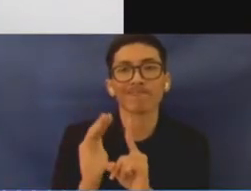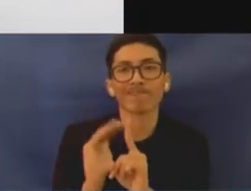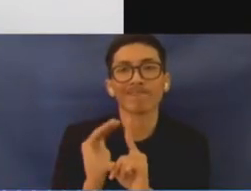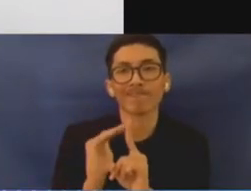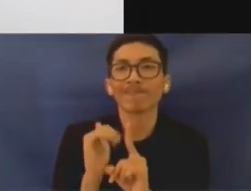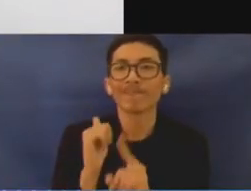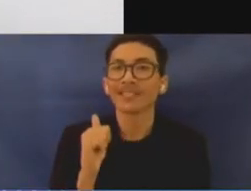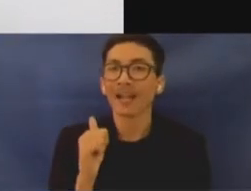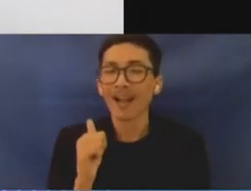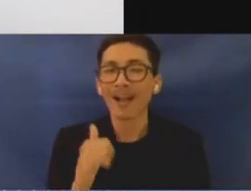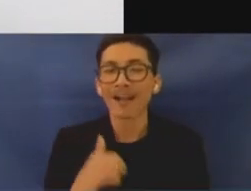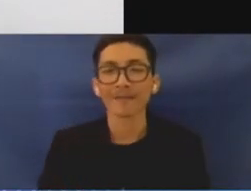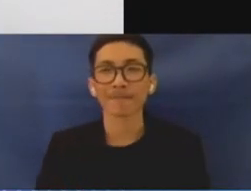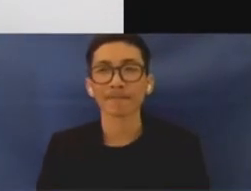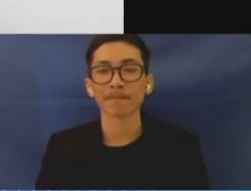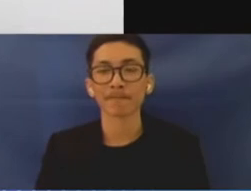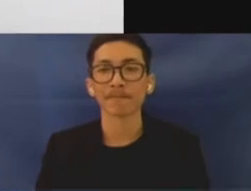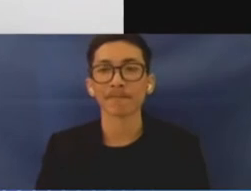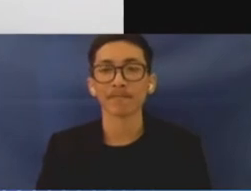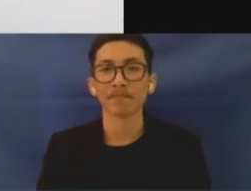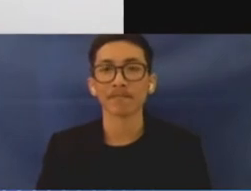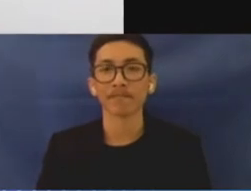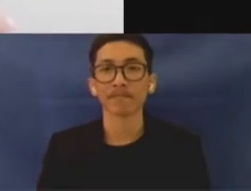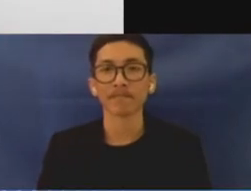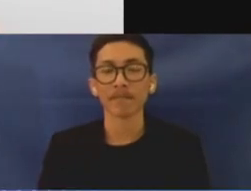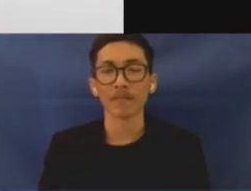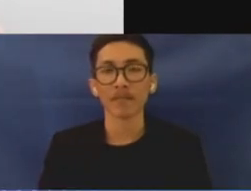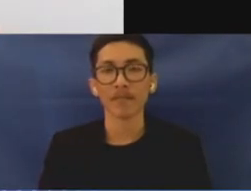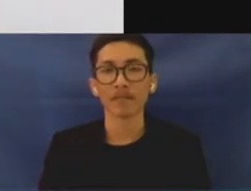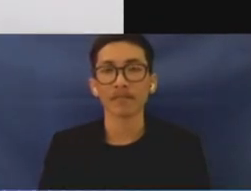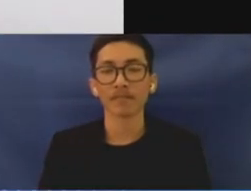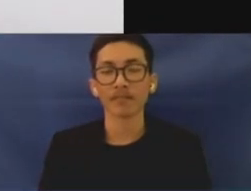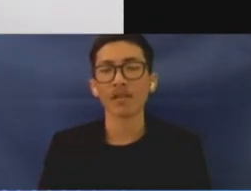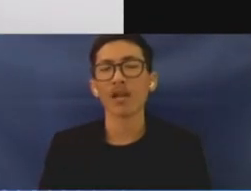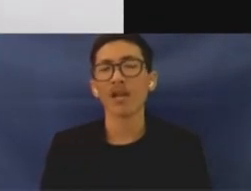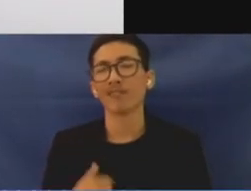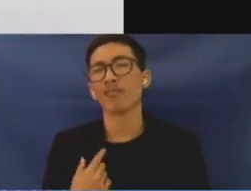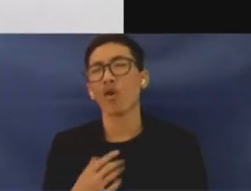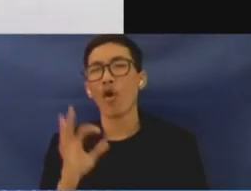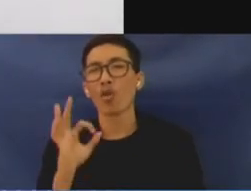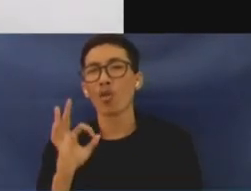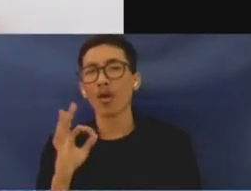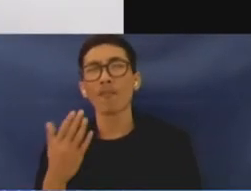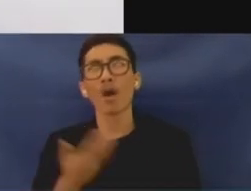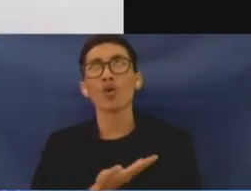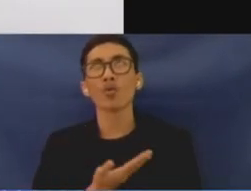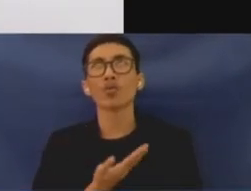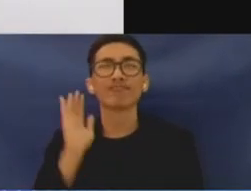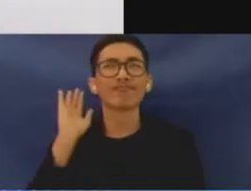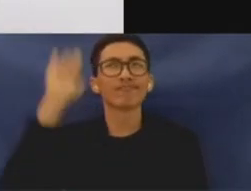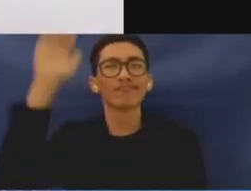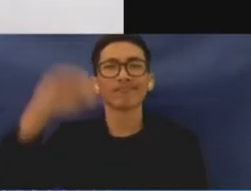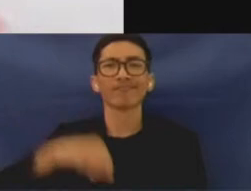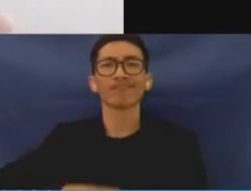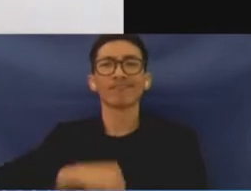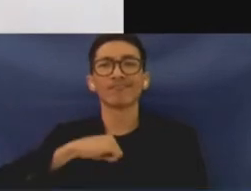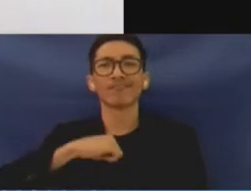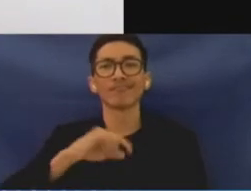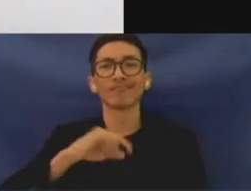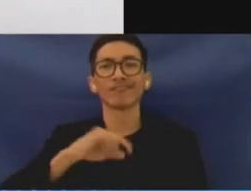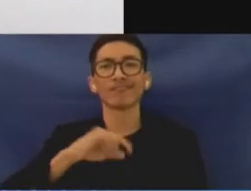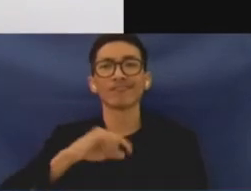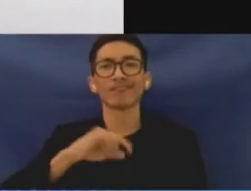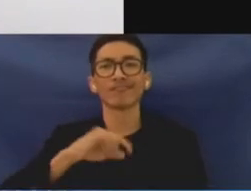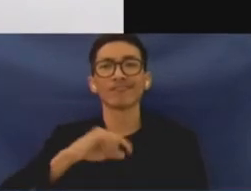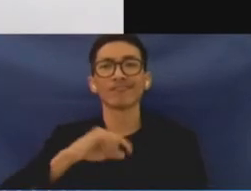misalnya kita sebagai orang tua pengen gitu anak kita di kedepannya itu pede, bisa mandiri gitu ya, nggak malu sama